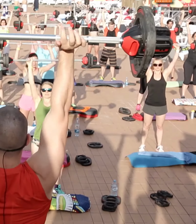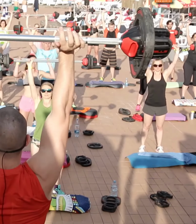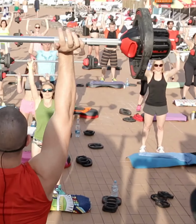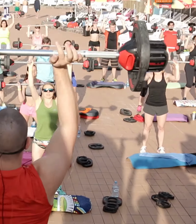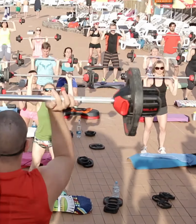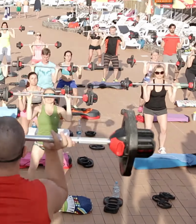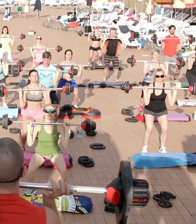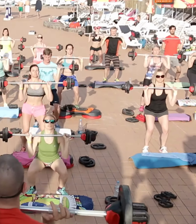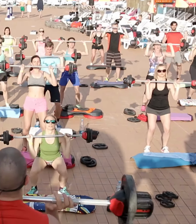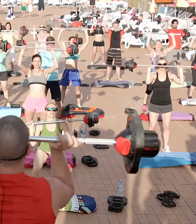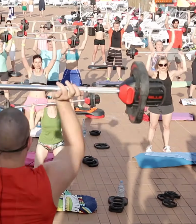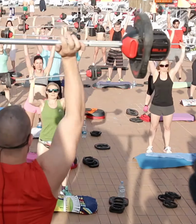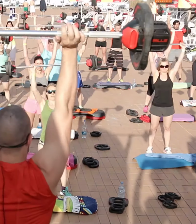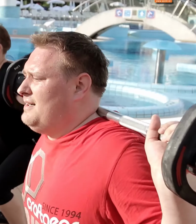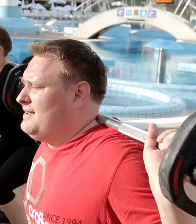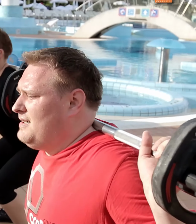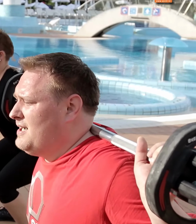banjari.